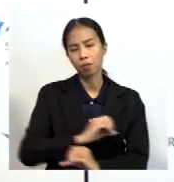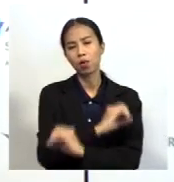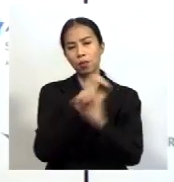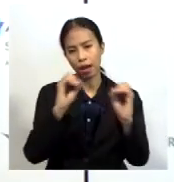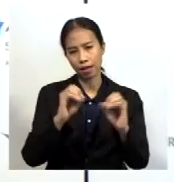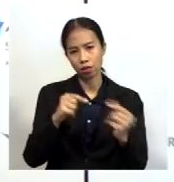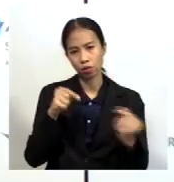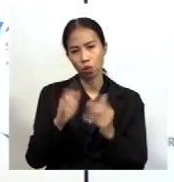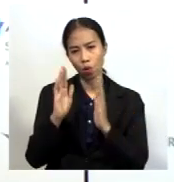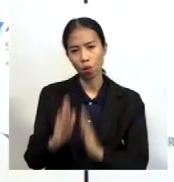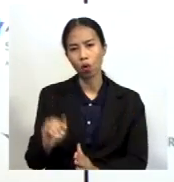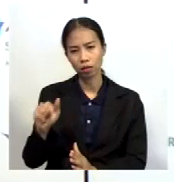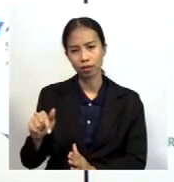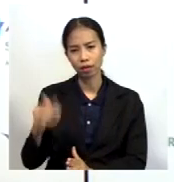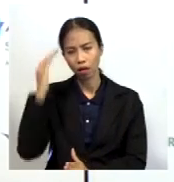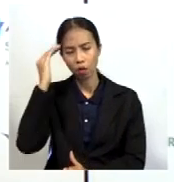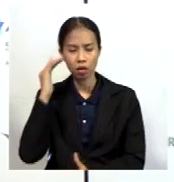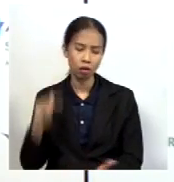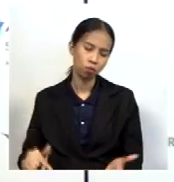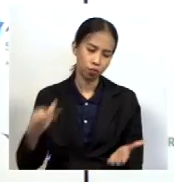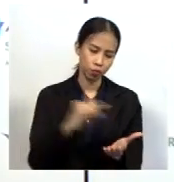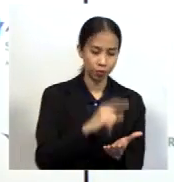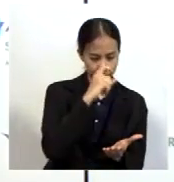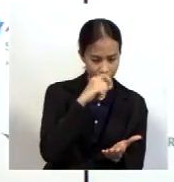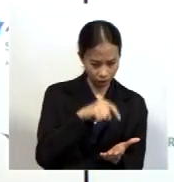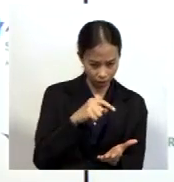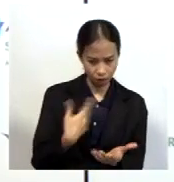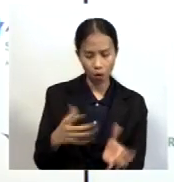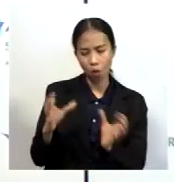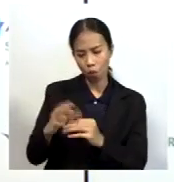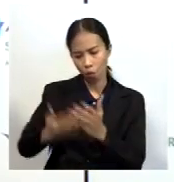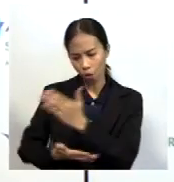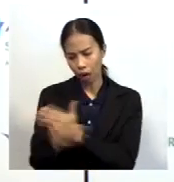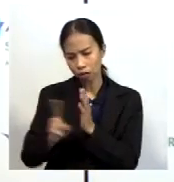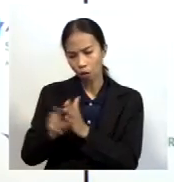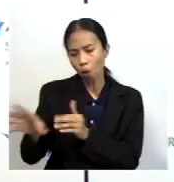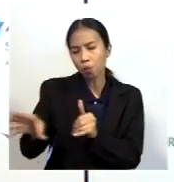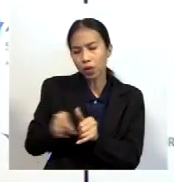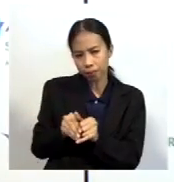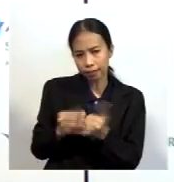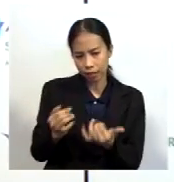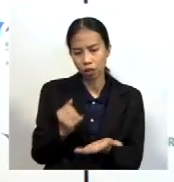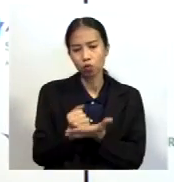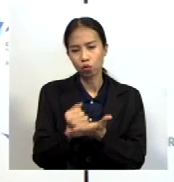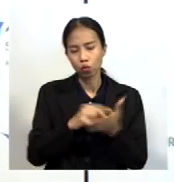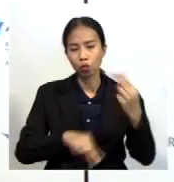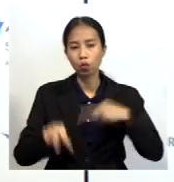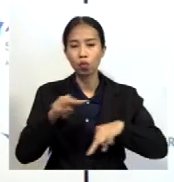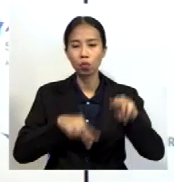ผู้ใช้แรงงานที่มาจากเกาหลีเองนะครับแล้วก็กลุ่มเสี่ยงนะครับเราก็จะได้ดูแลนะครับ